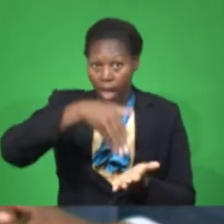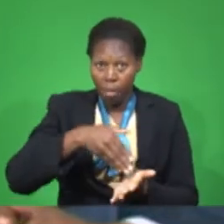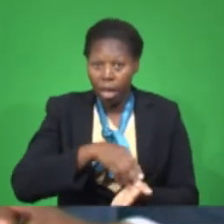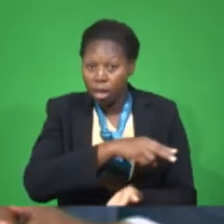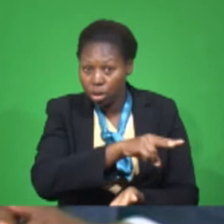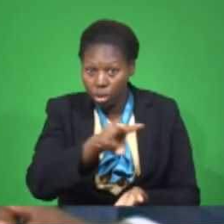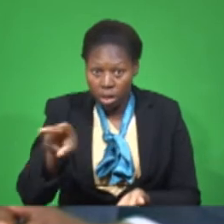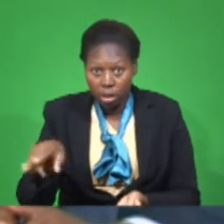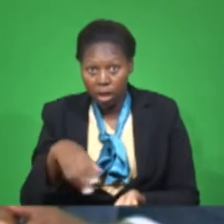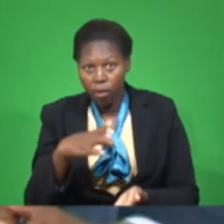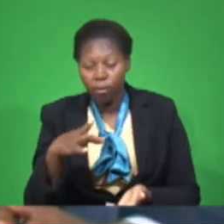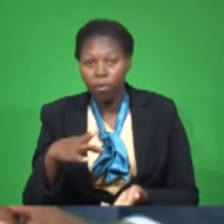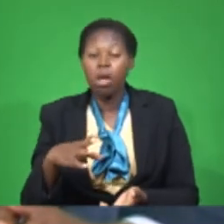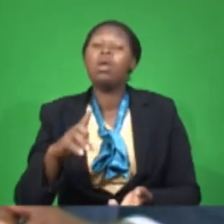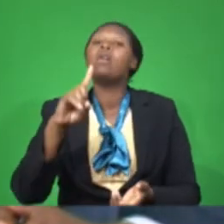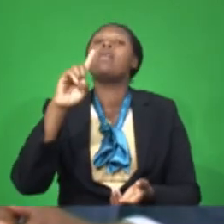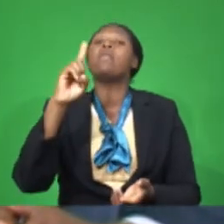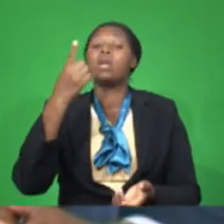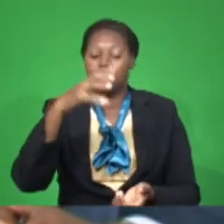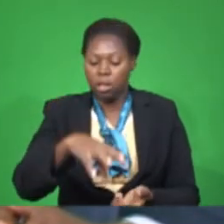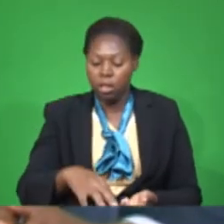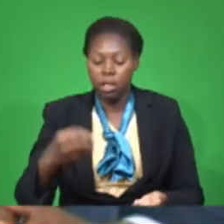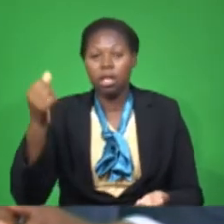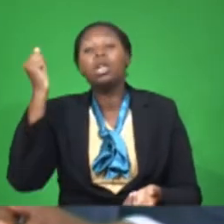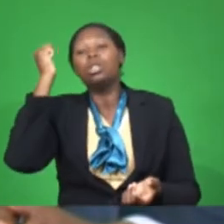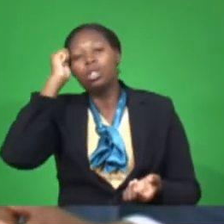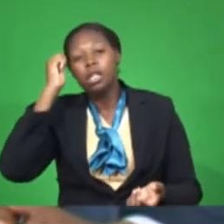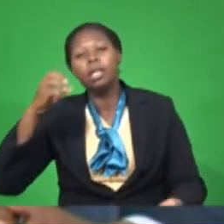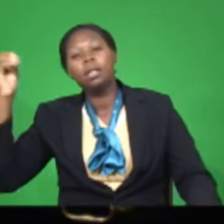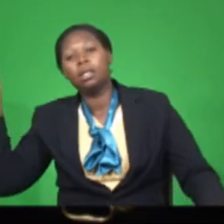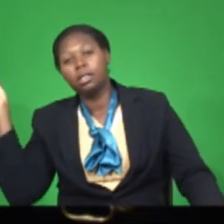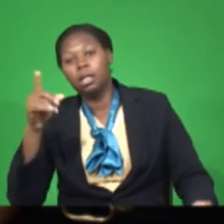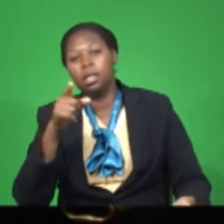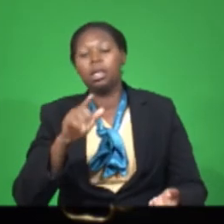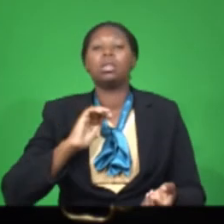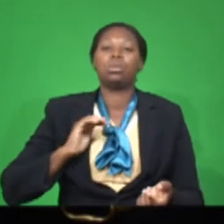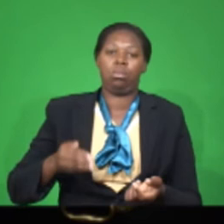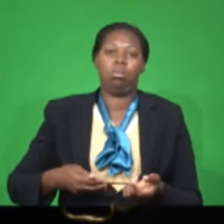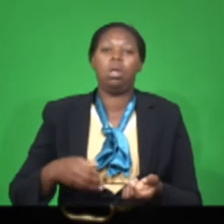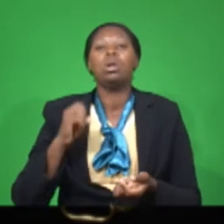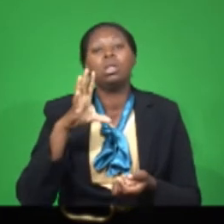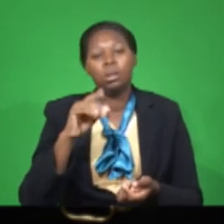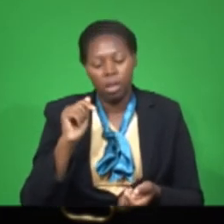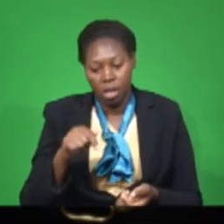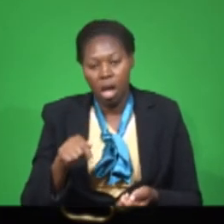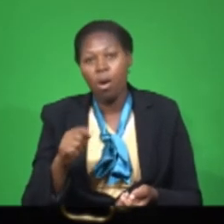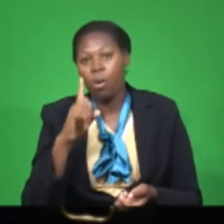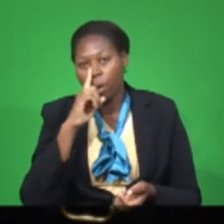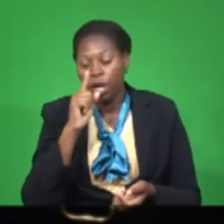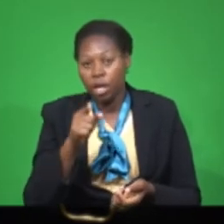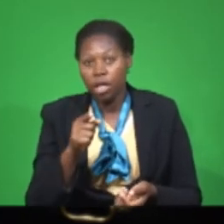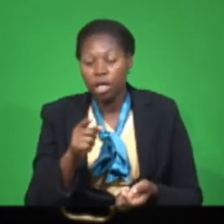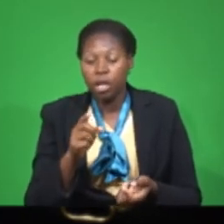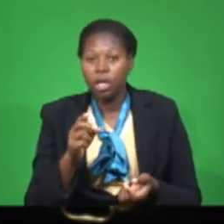amuteme. Saka Jesu ataura izvozvo manje, akabva atanga kunyora pasi. Kutangira kumukuru wavo, ainyora zita